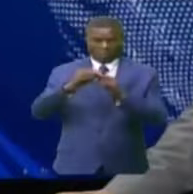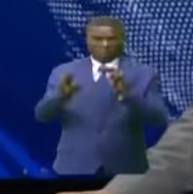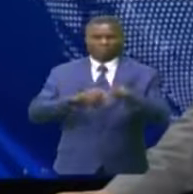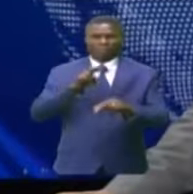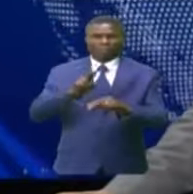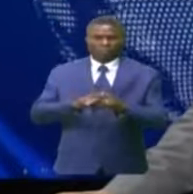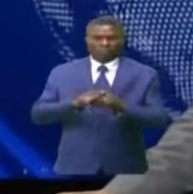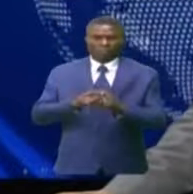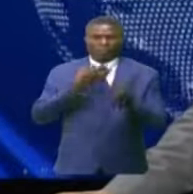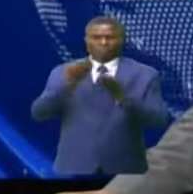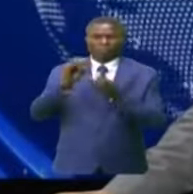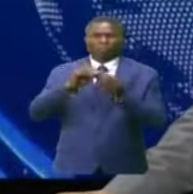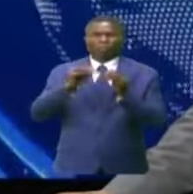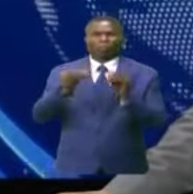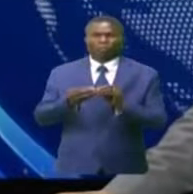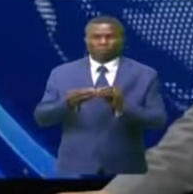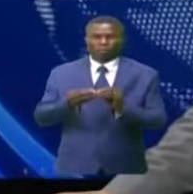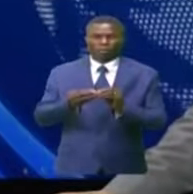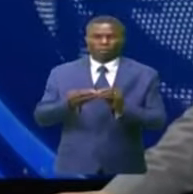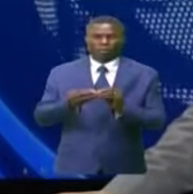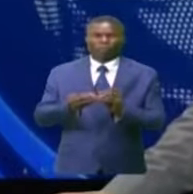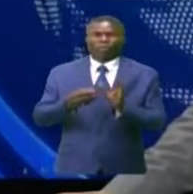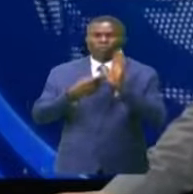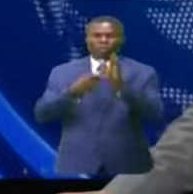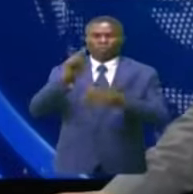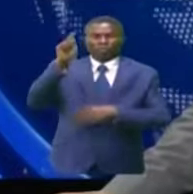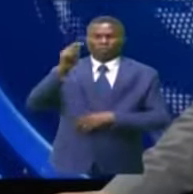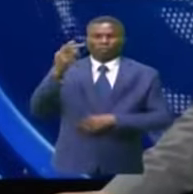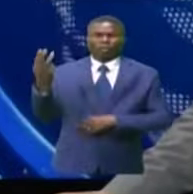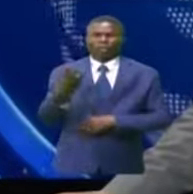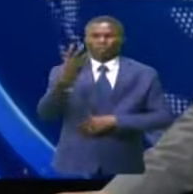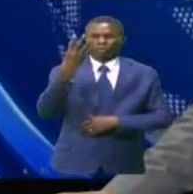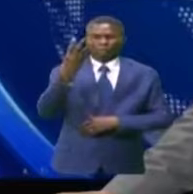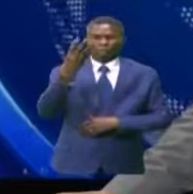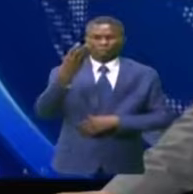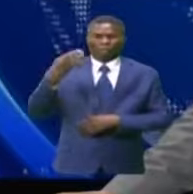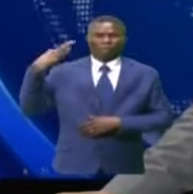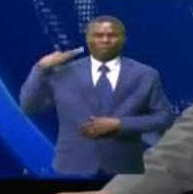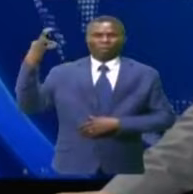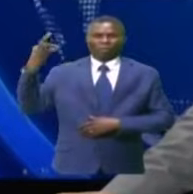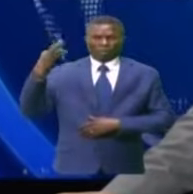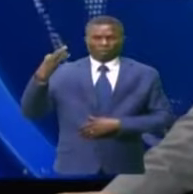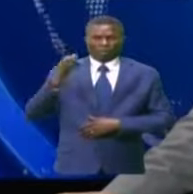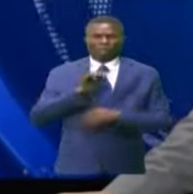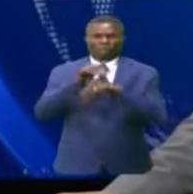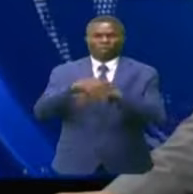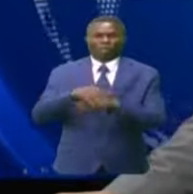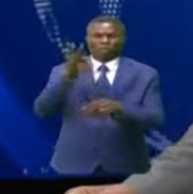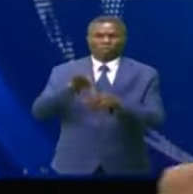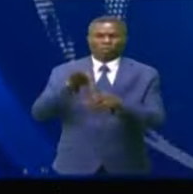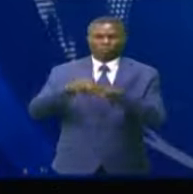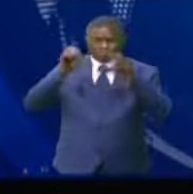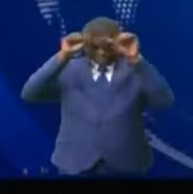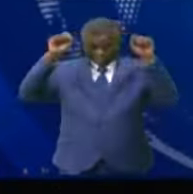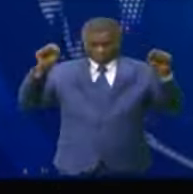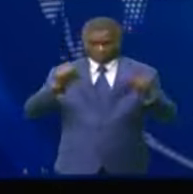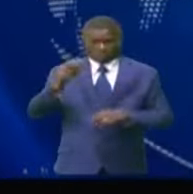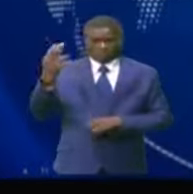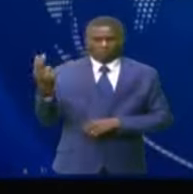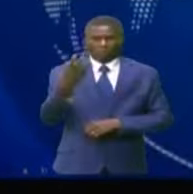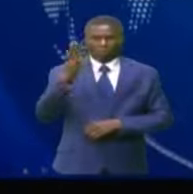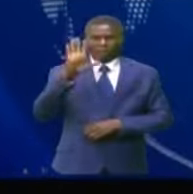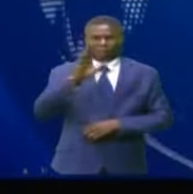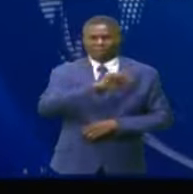nationale avance des chiffres qui en témoignent. 24 candidats vont se disputer le fauteuil présidentiel et 25